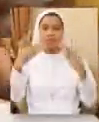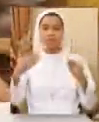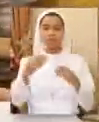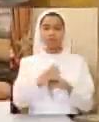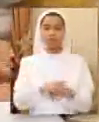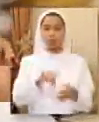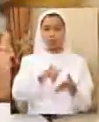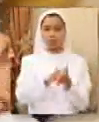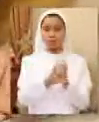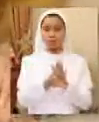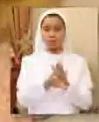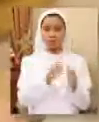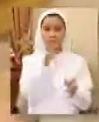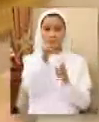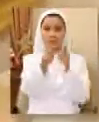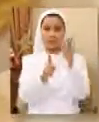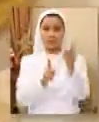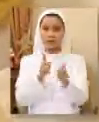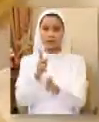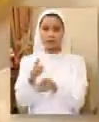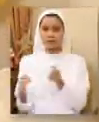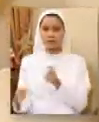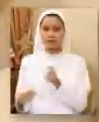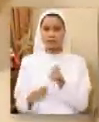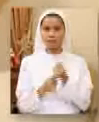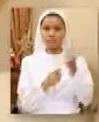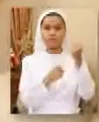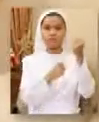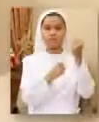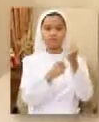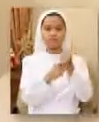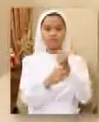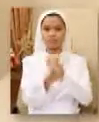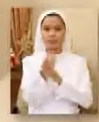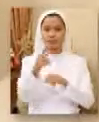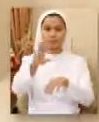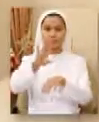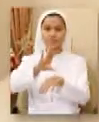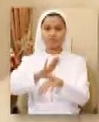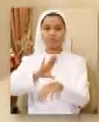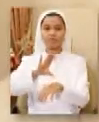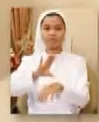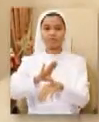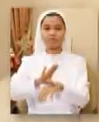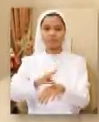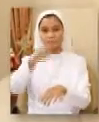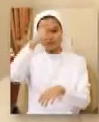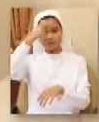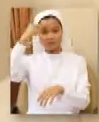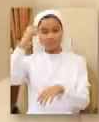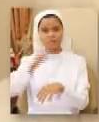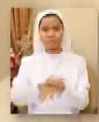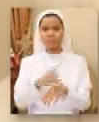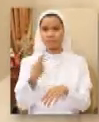ako sa mga parishioners. Oo, no? Yung ating mga benefactors. Itong dalawang simbahan ito dahil makikita